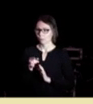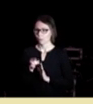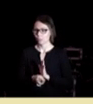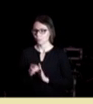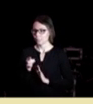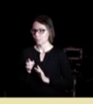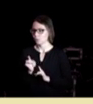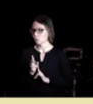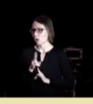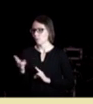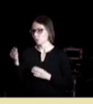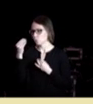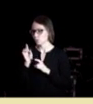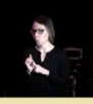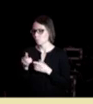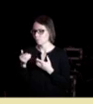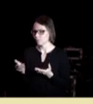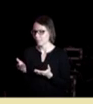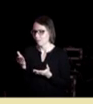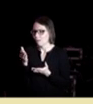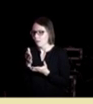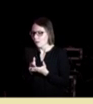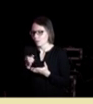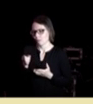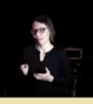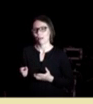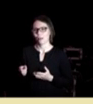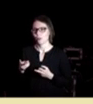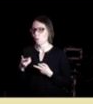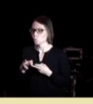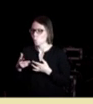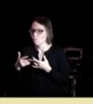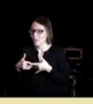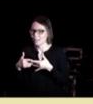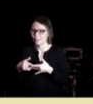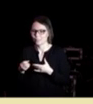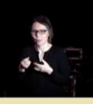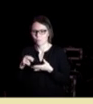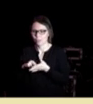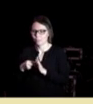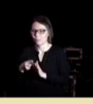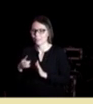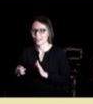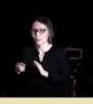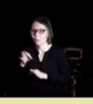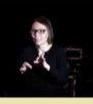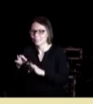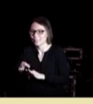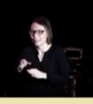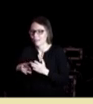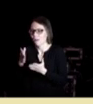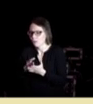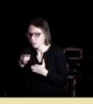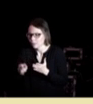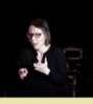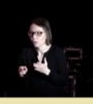Samtidig så er det andre studier som tyder på at det er akkurat der og virkningsmekanismen til medisinen ligger. Og da